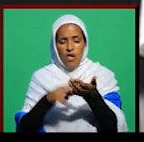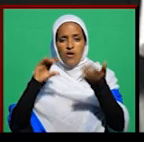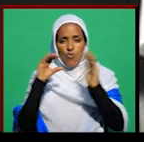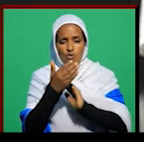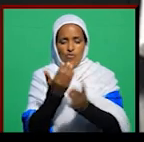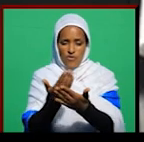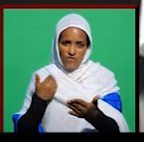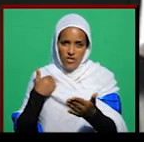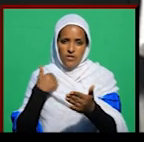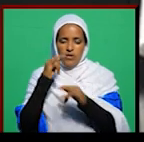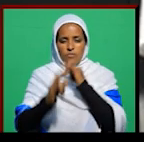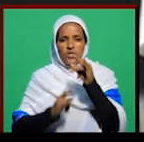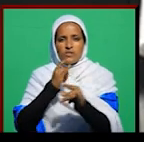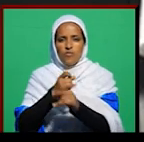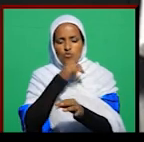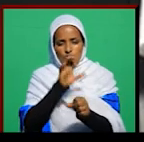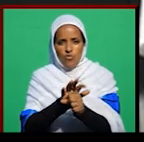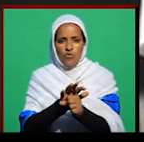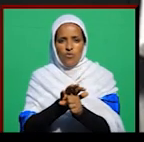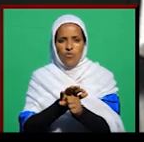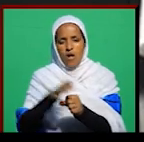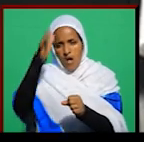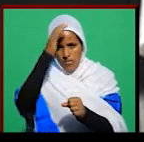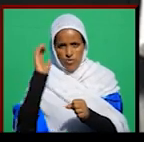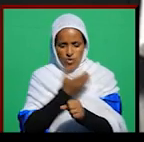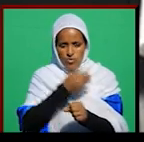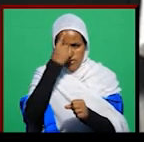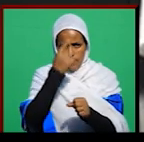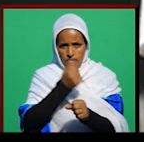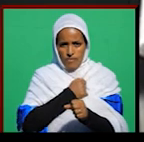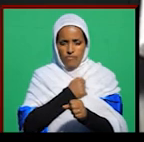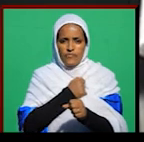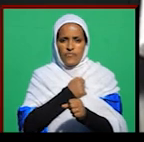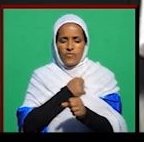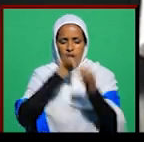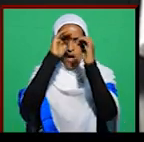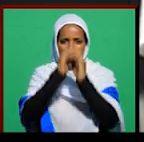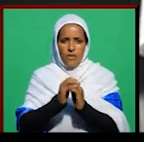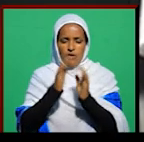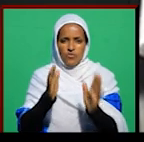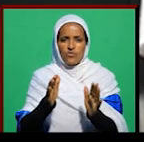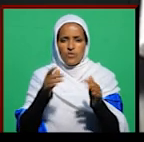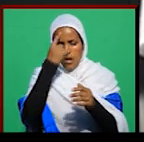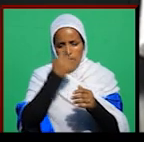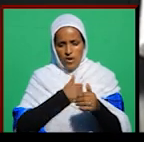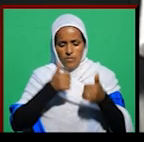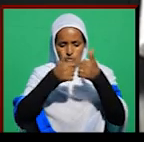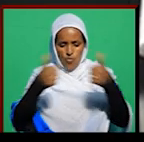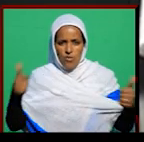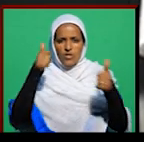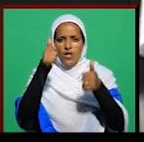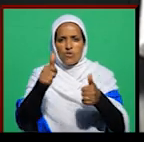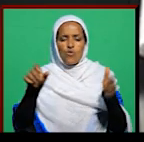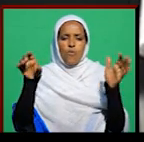ይህ ከመሆኑ በፊት በዘመነ ብሉይ ከጣዖት አምላኪዎች አባቶቻችን አማኞች አባቶቻችን ከጣዖት አምላኪዎች ወይም ከአማንያን የሚለዩበት